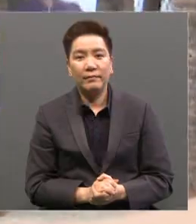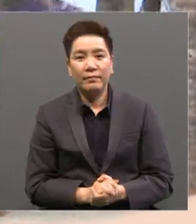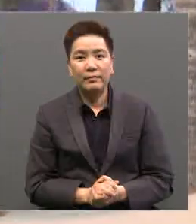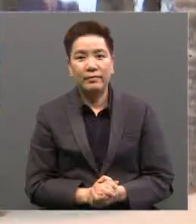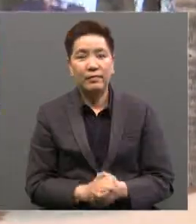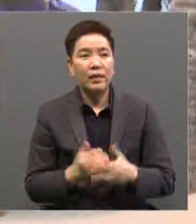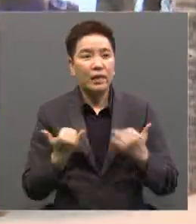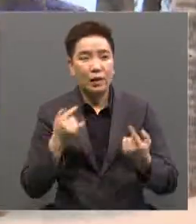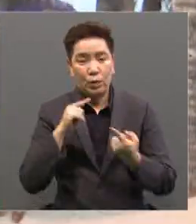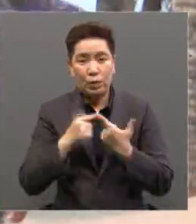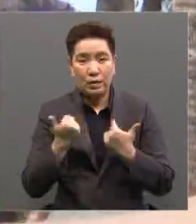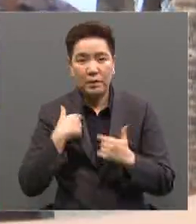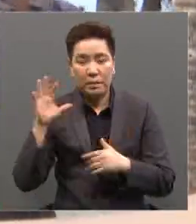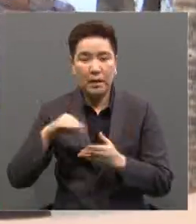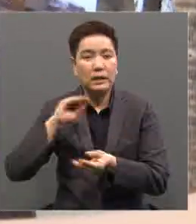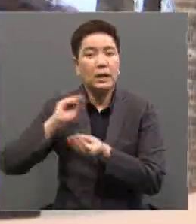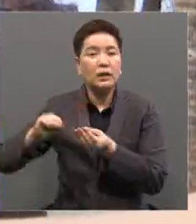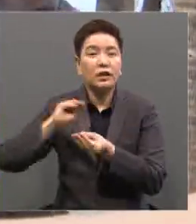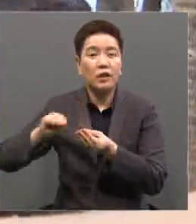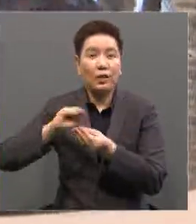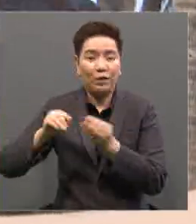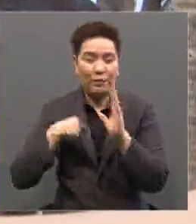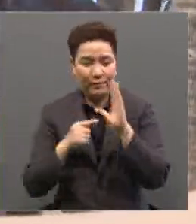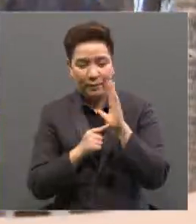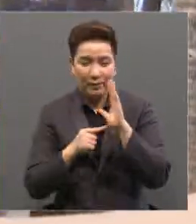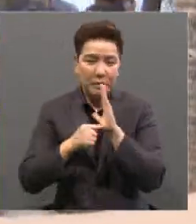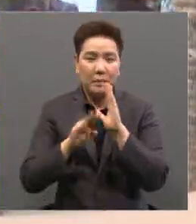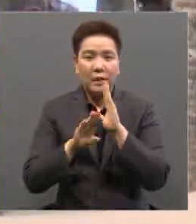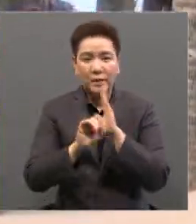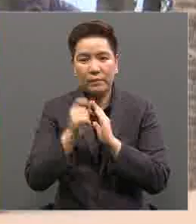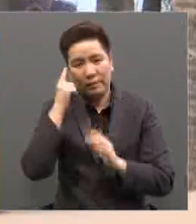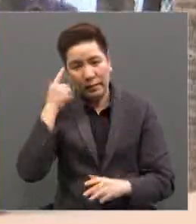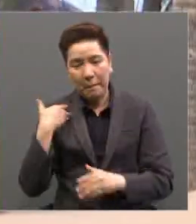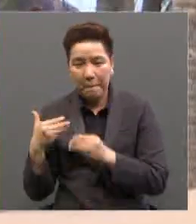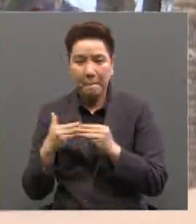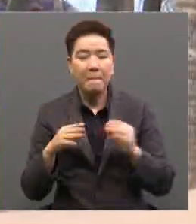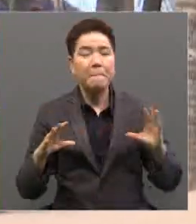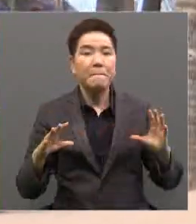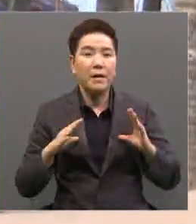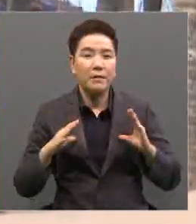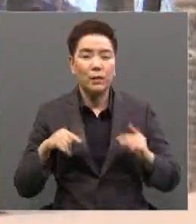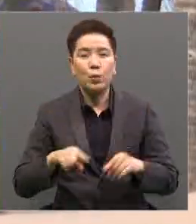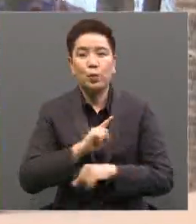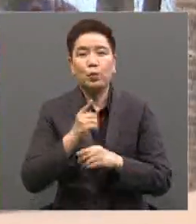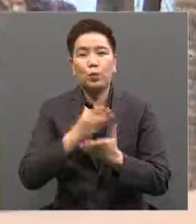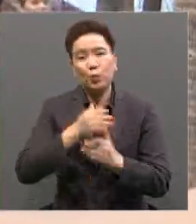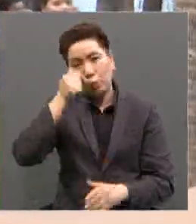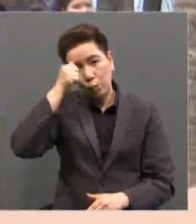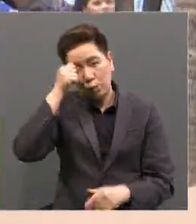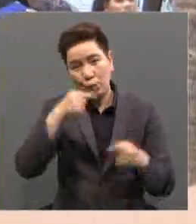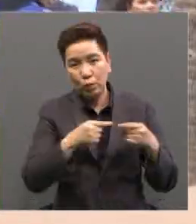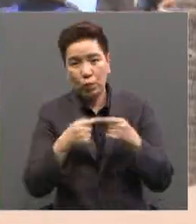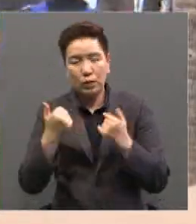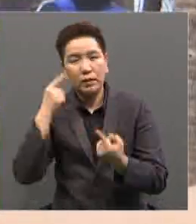นี่ก็มาจากฉะเชิงเทราครับนะก็เลยอยากจะมาพักผ่อนวันเป็นวันหยุดยาวด้วย